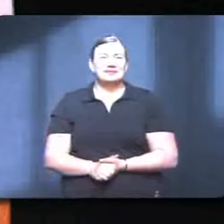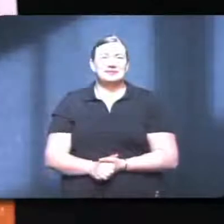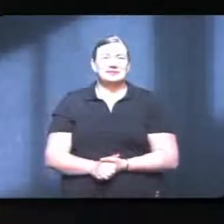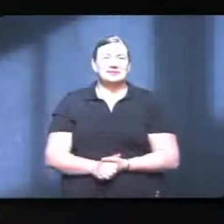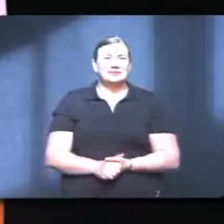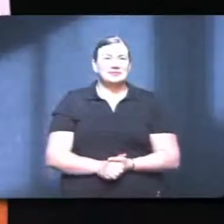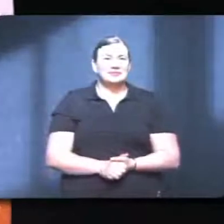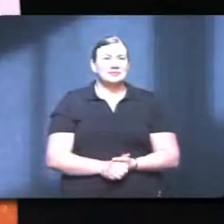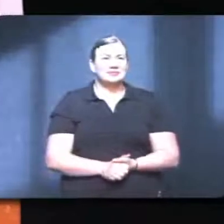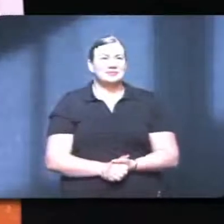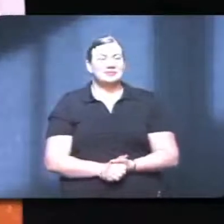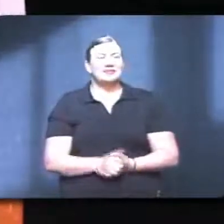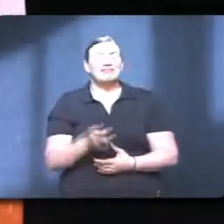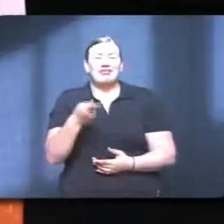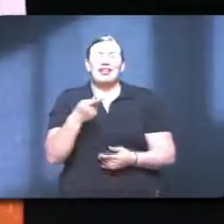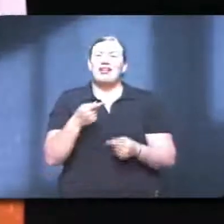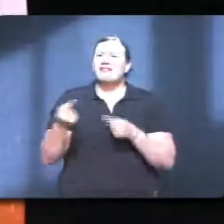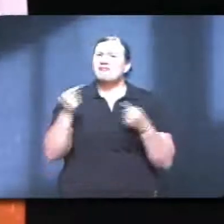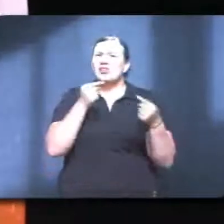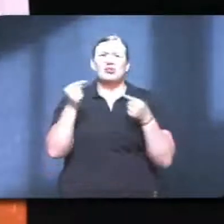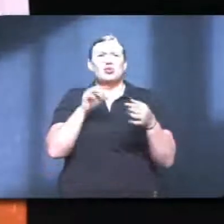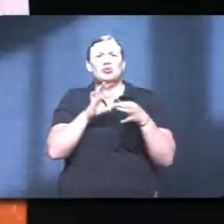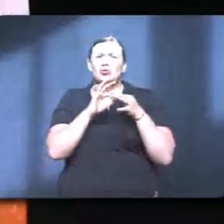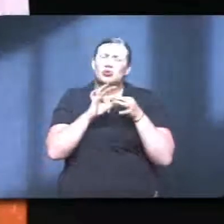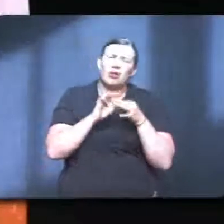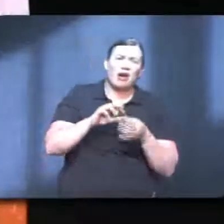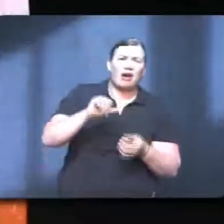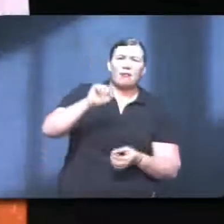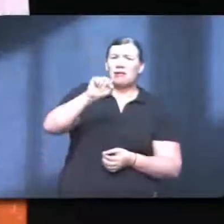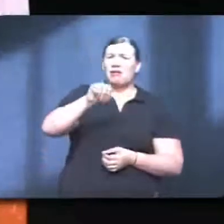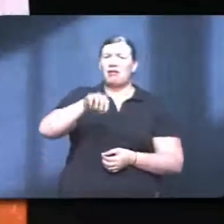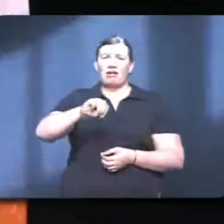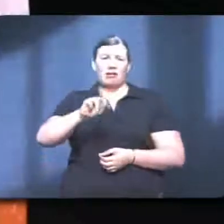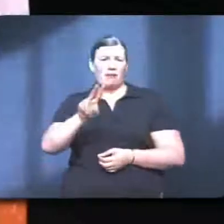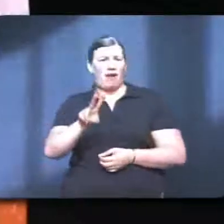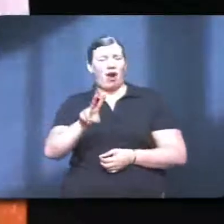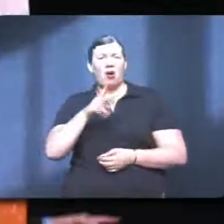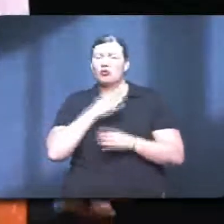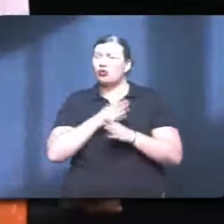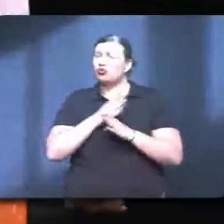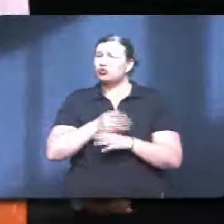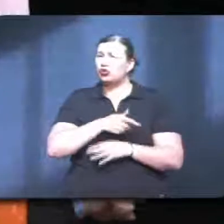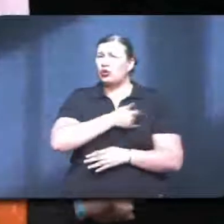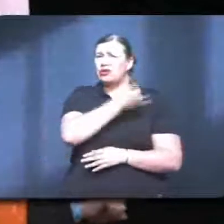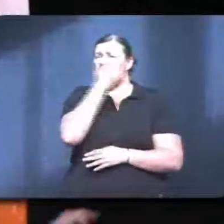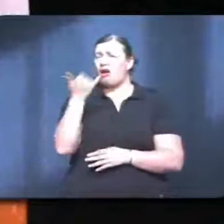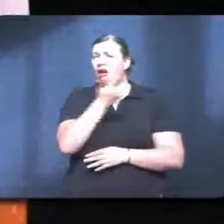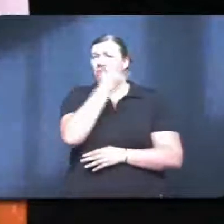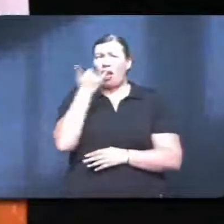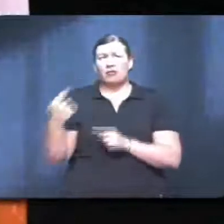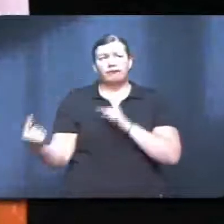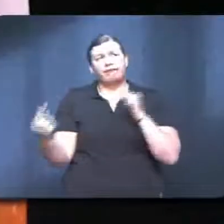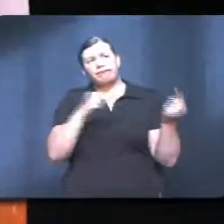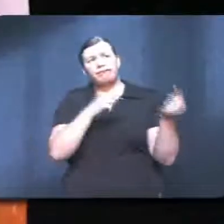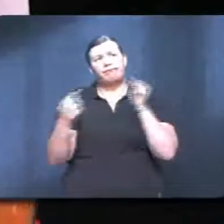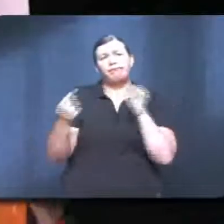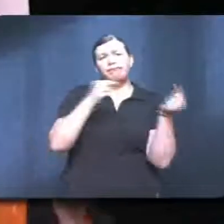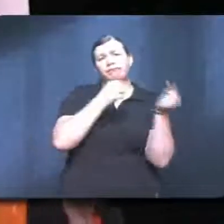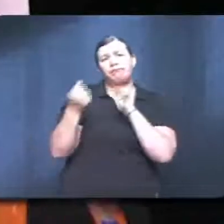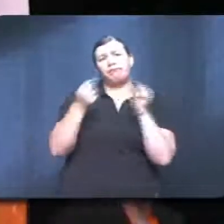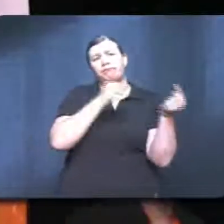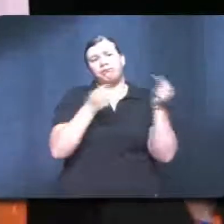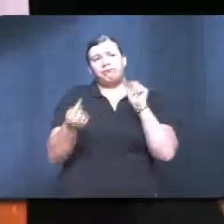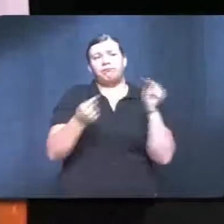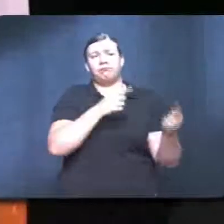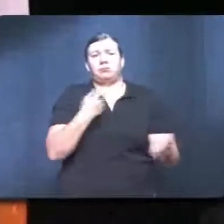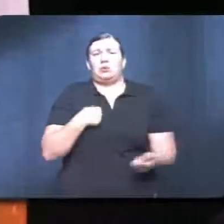diese Debatte über die SMV führen wir auch seit Jahren und auf diesen Parteitag seit Stunden und wir müssen hier eine Entscheidung treffen sonst klebt uns das